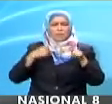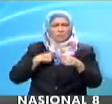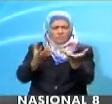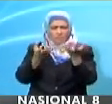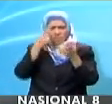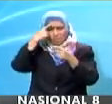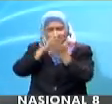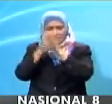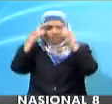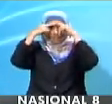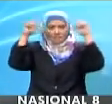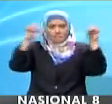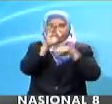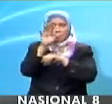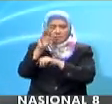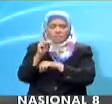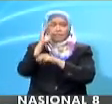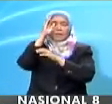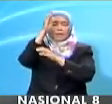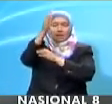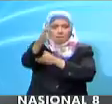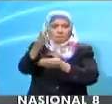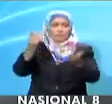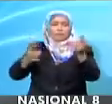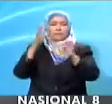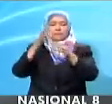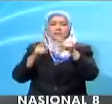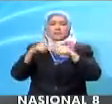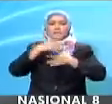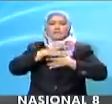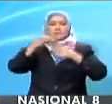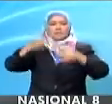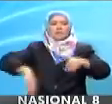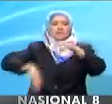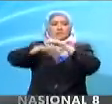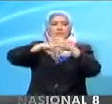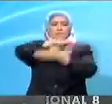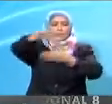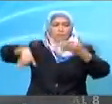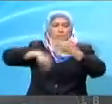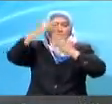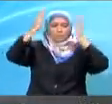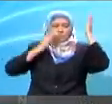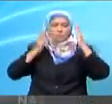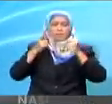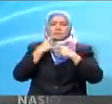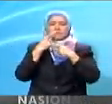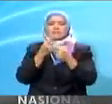FAM akan dipertimbangkan sekiranya mendapat permintaan daripada peminat-peminat bola sepak seluruh negara.